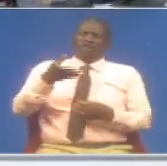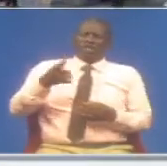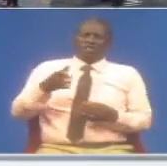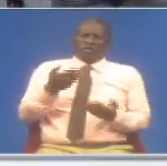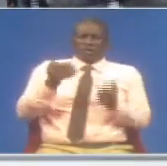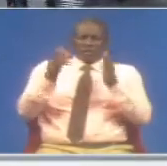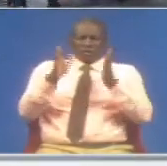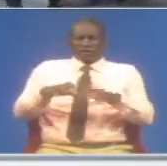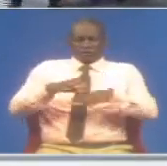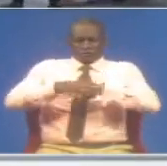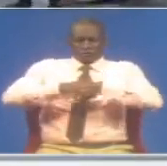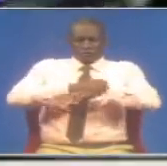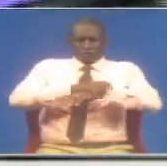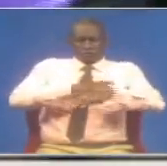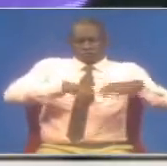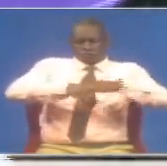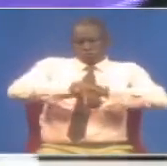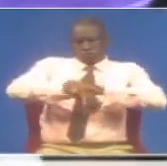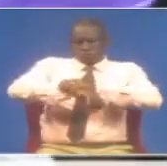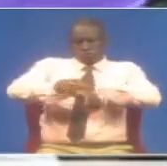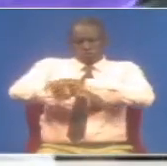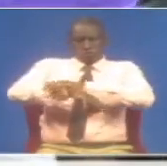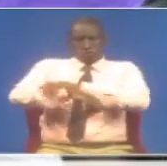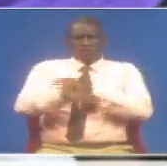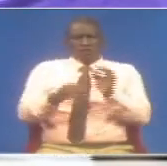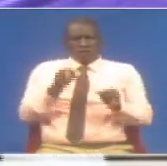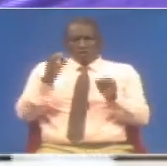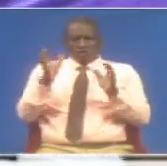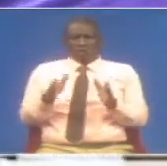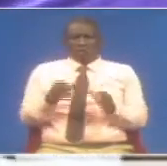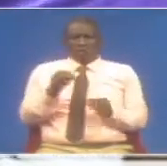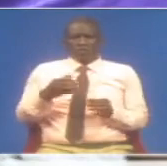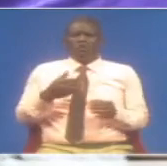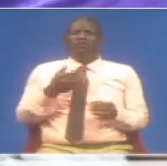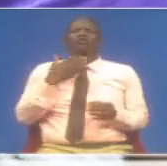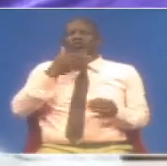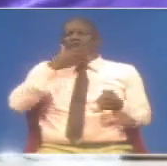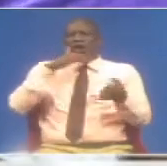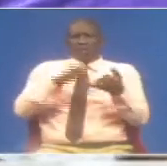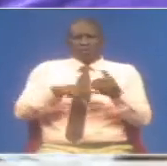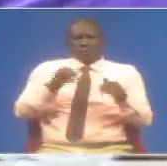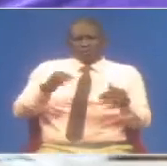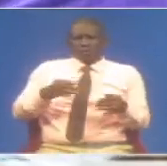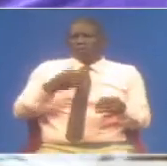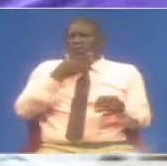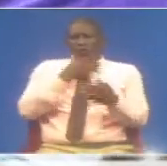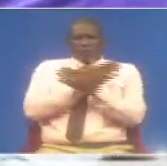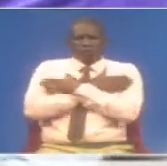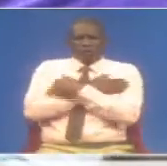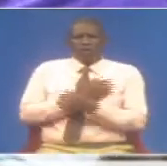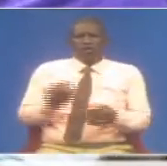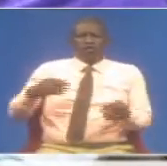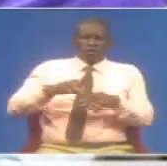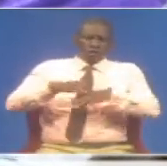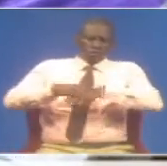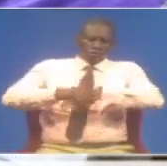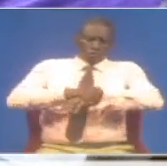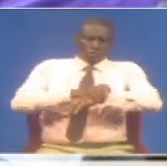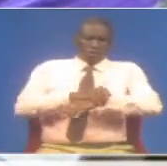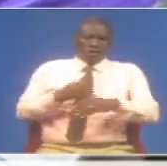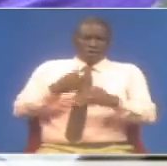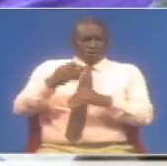is doing the massage outside. Kama mtakiona ma husband zenu ama machali zenu kuja kumasajiwa kitoka kunyoa